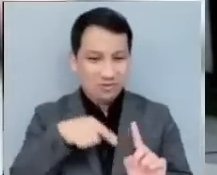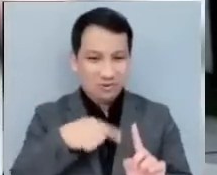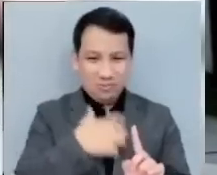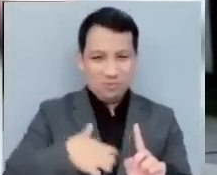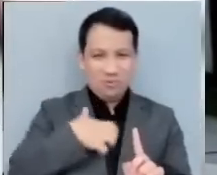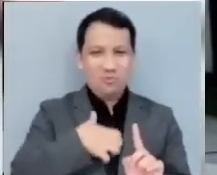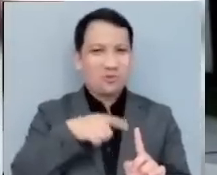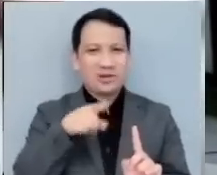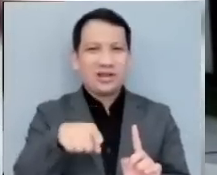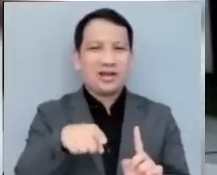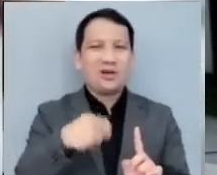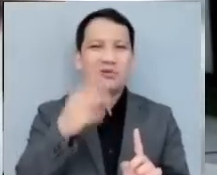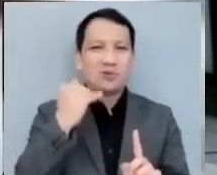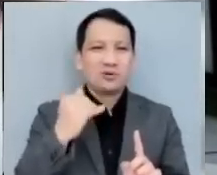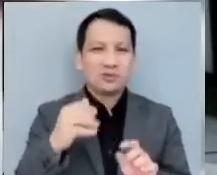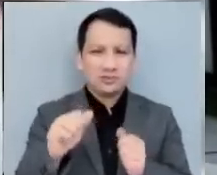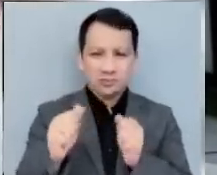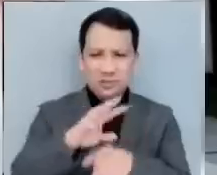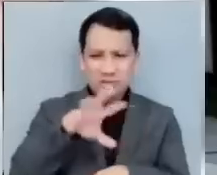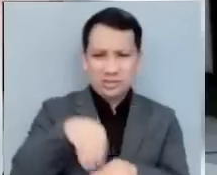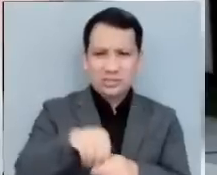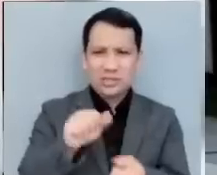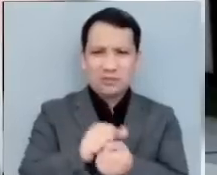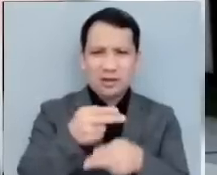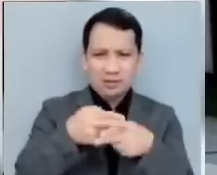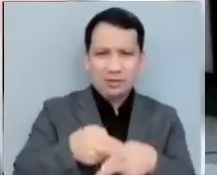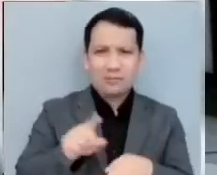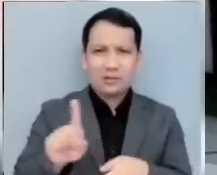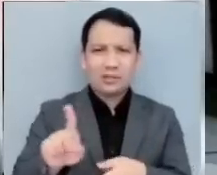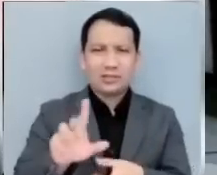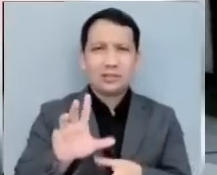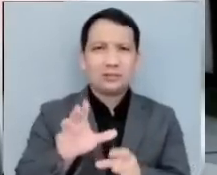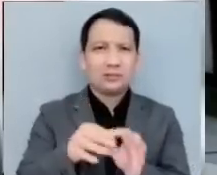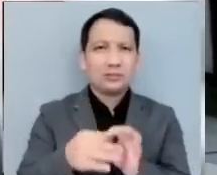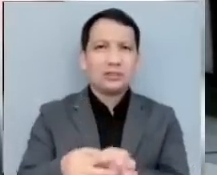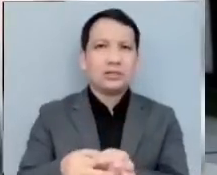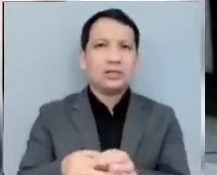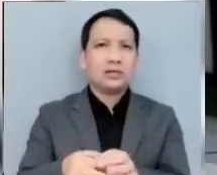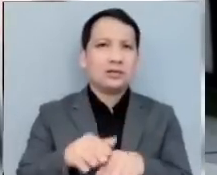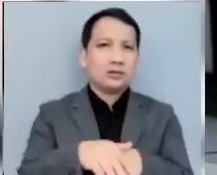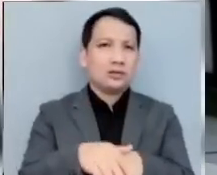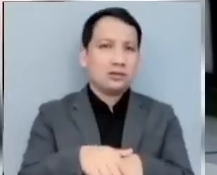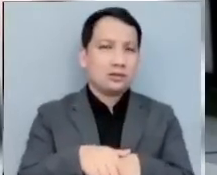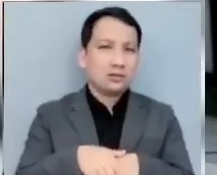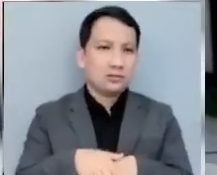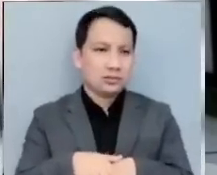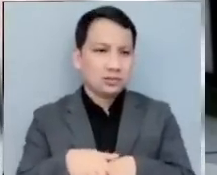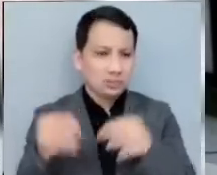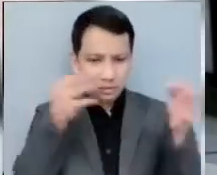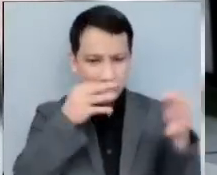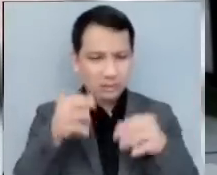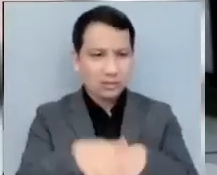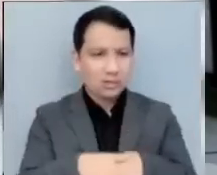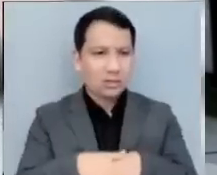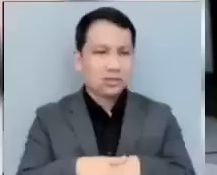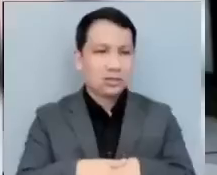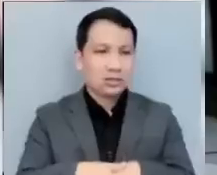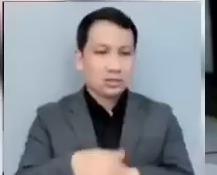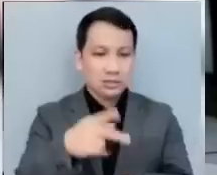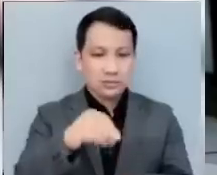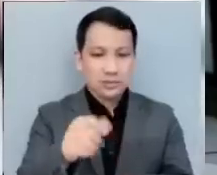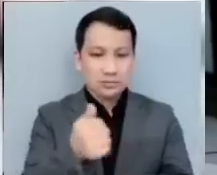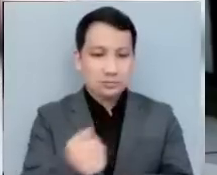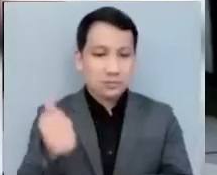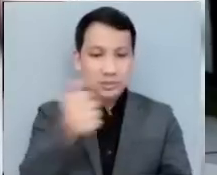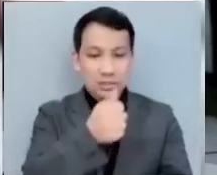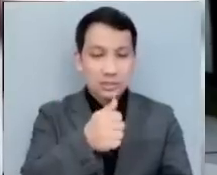drug raid. Sa gitna ito ng patuloy na pananahimik ng hepe ng pambansang pulisya na isinasangkot din sa gusot. At